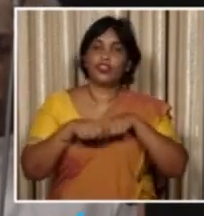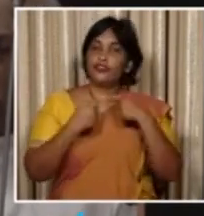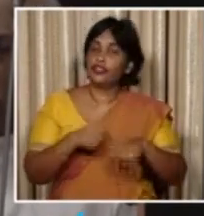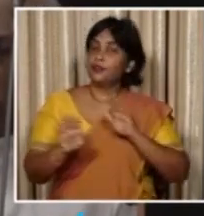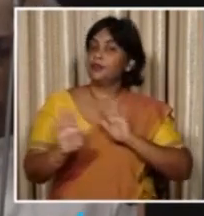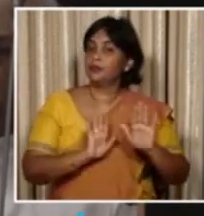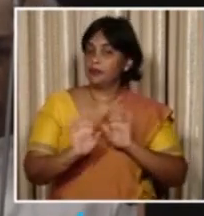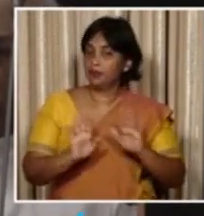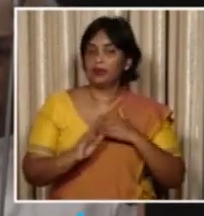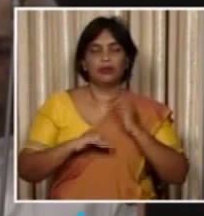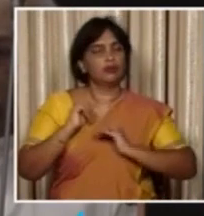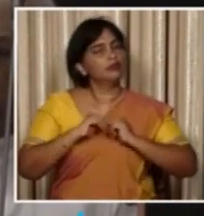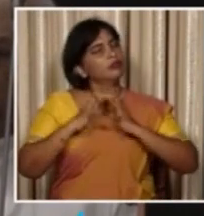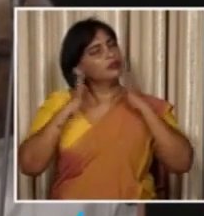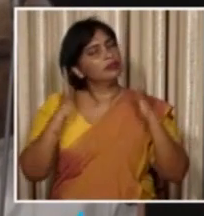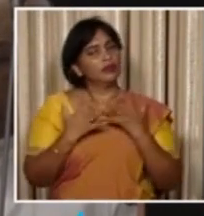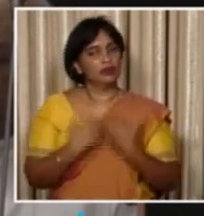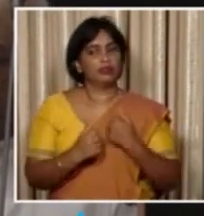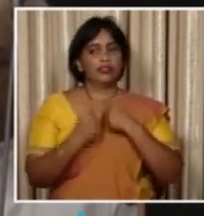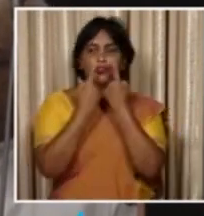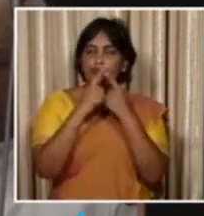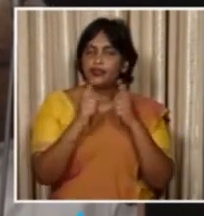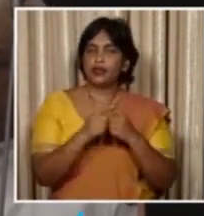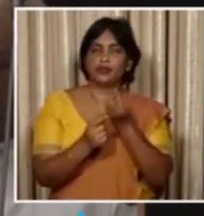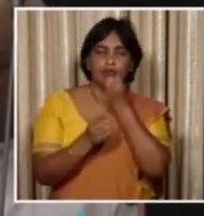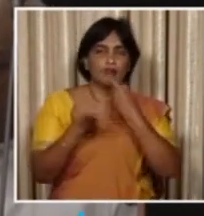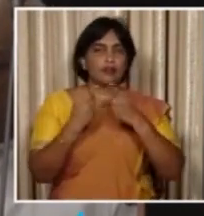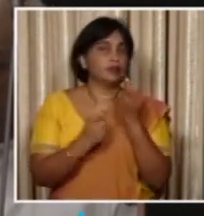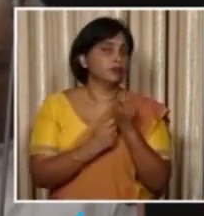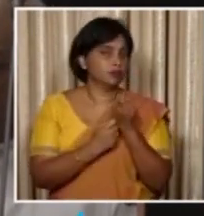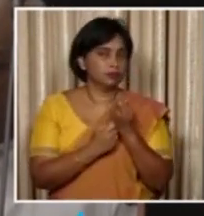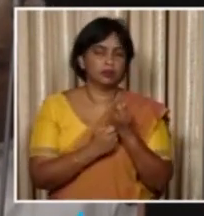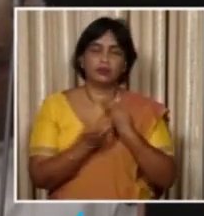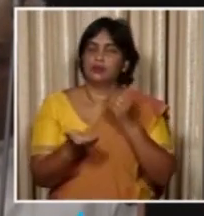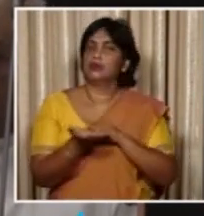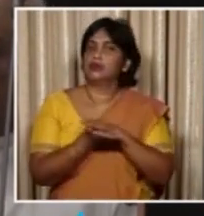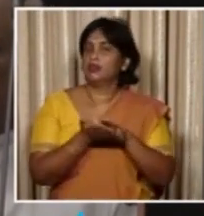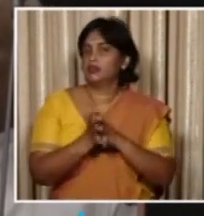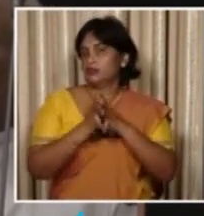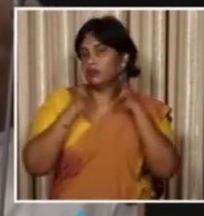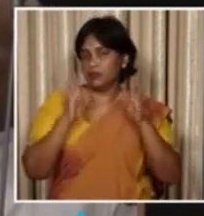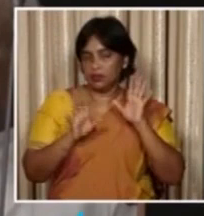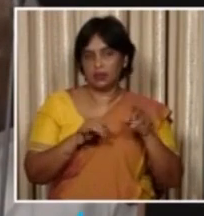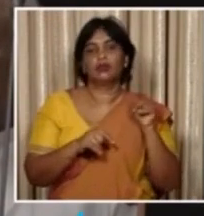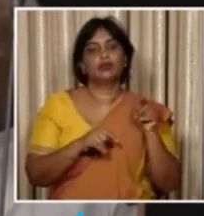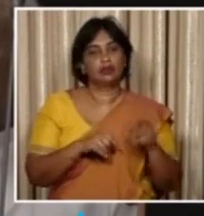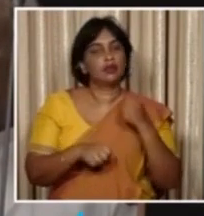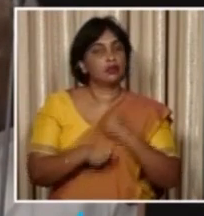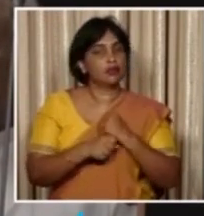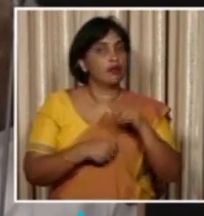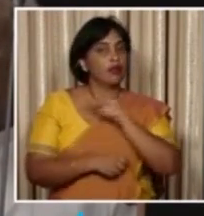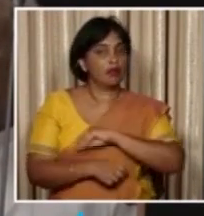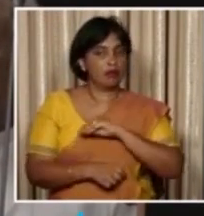ಪಾಲನೆಯಟ ಪಿಯೋರ ರಸಗತ್ತ ವಿವಿಧ ಬಾಂಡ ಆ ಸೇವಾವಲ್ಲ ಮಿಲ ಪ್ರತಿ ಸಂಸ್ಕರಣ ರಾಶಿಯಾಗ ಸಿದ್ಧುಕರ ರಾಜ್ಯ